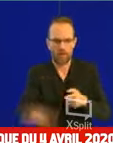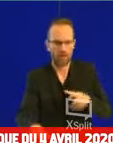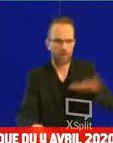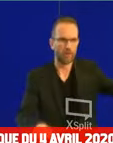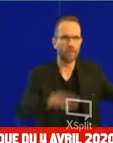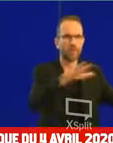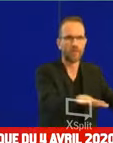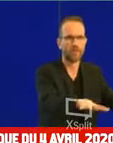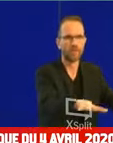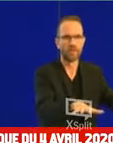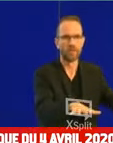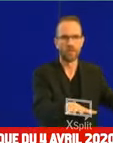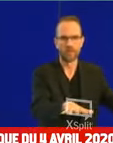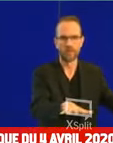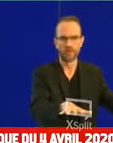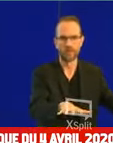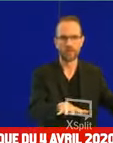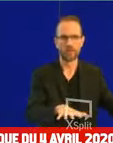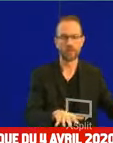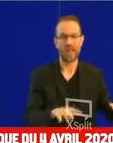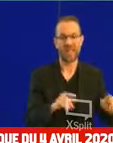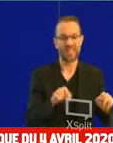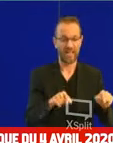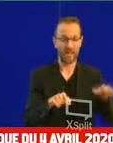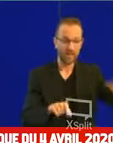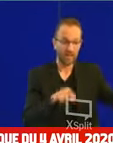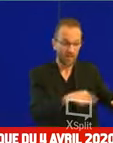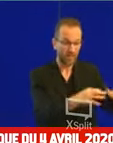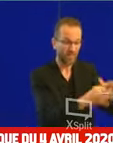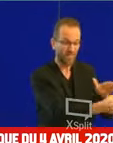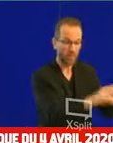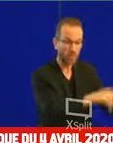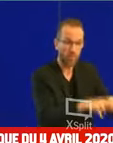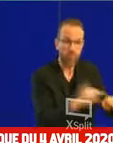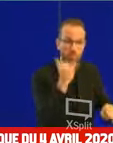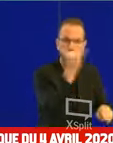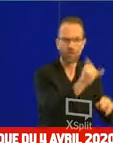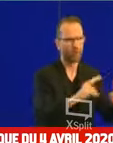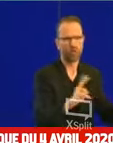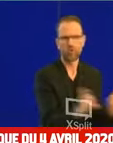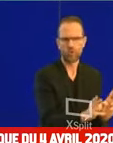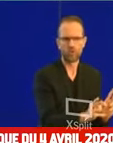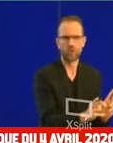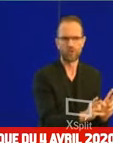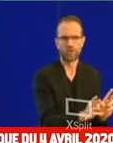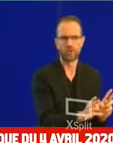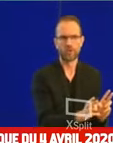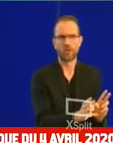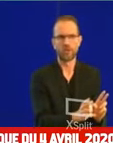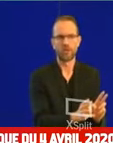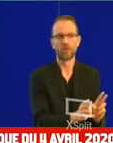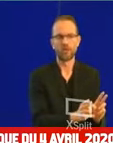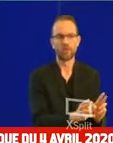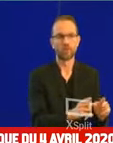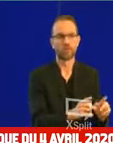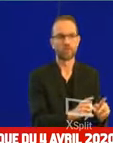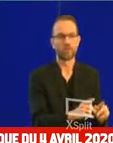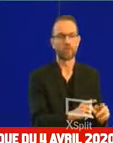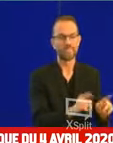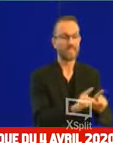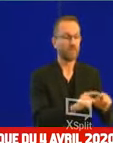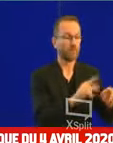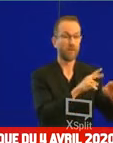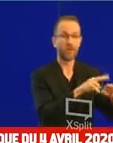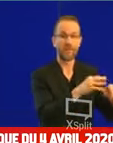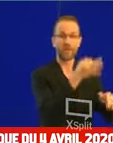s'ils se dépose sur une surface sur un arbre sur un banc il va disparaître il va mourir dans les heures voire les jours qui